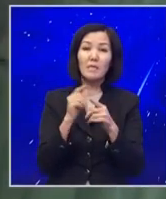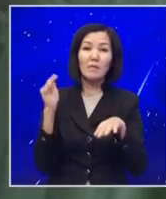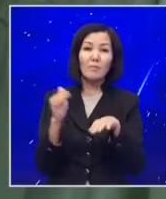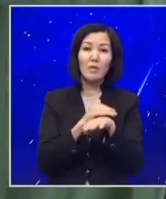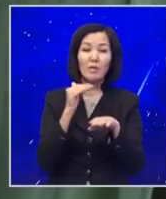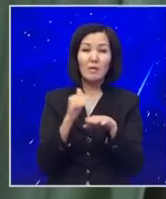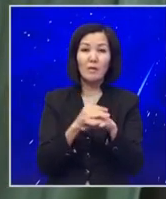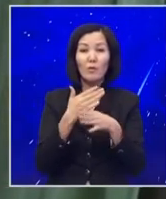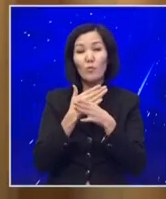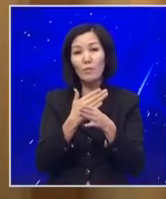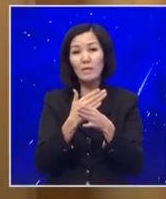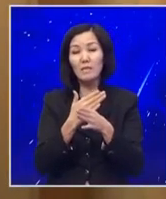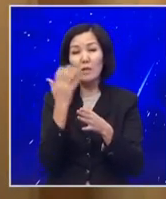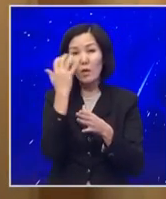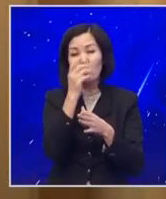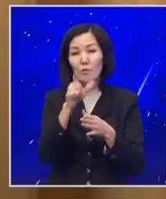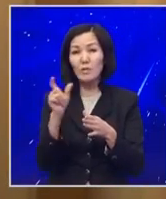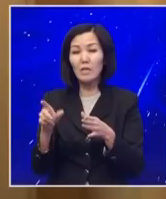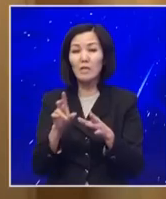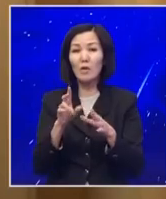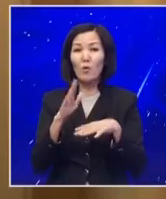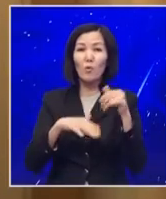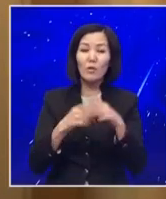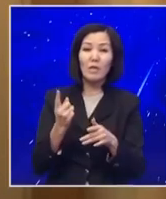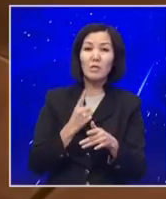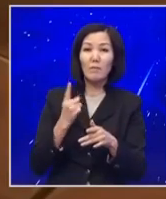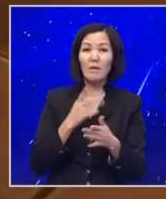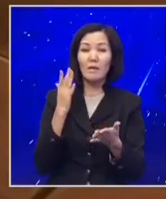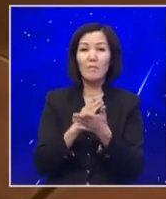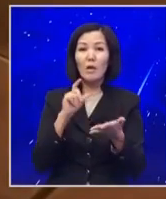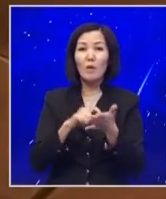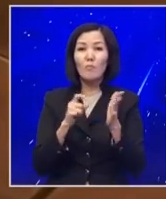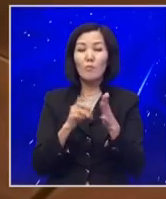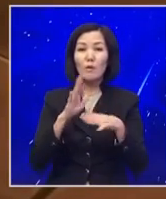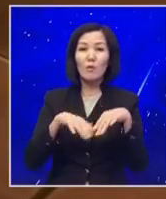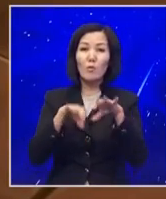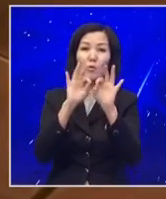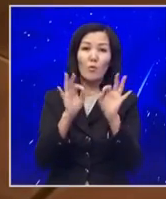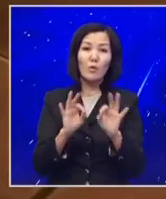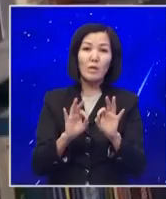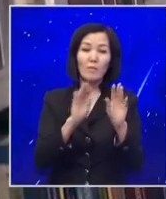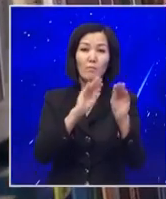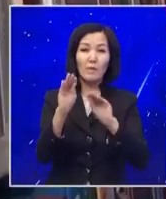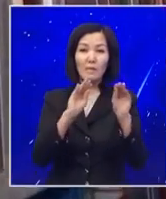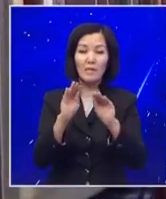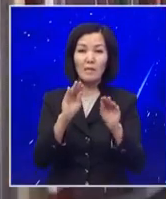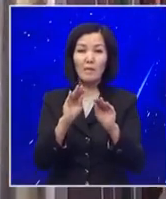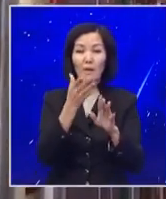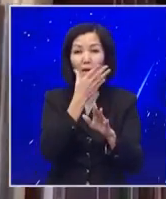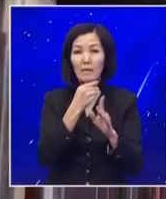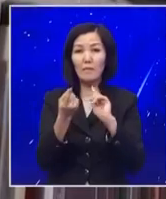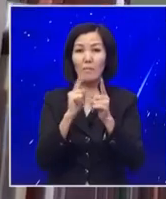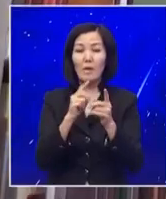жанжылуларын шашып жүр. Көзі нашар көрсе де, қолдары шеберлері бар. Бөлмелерін қолөнер бұйымдарымен безендіріп алған.